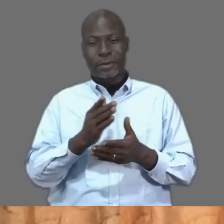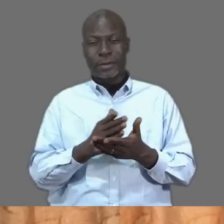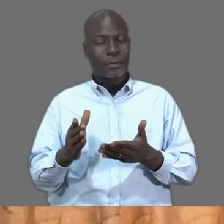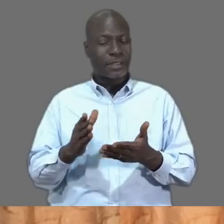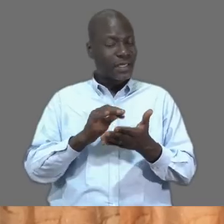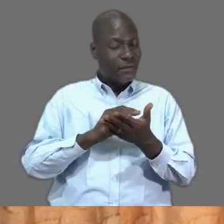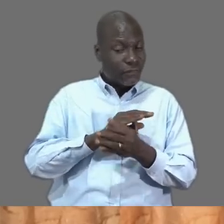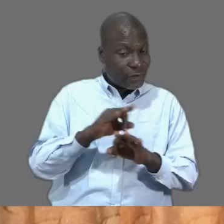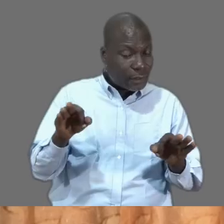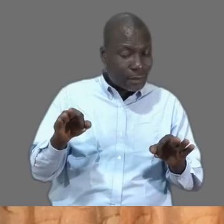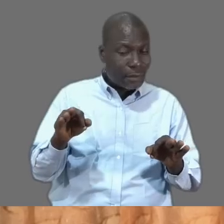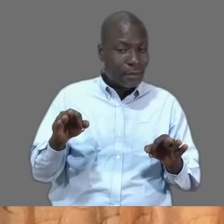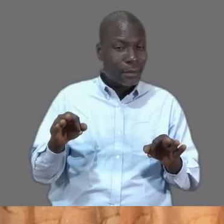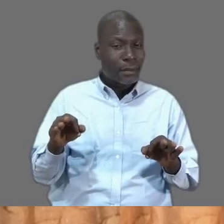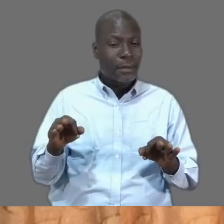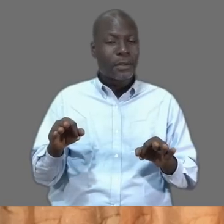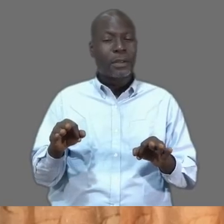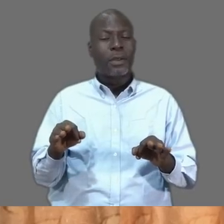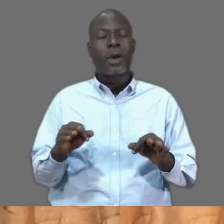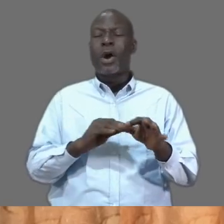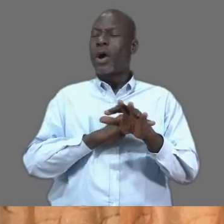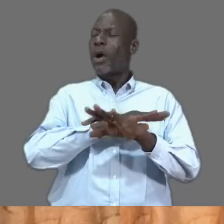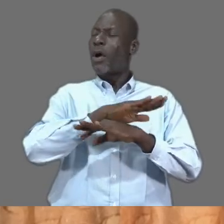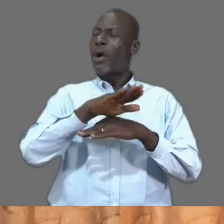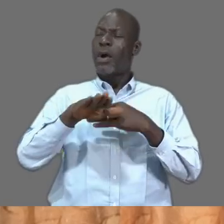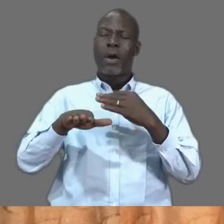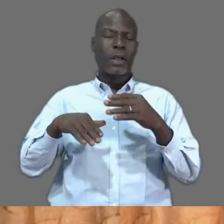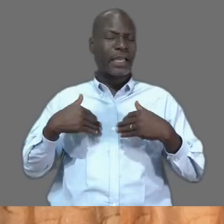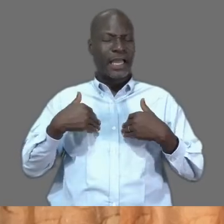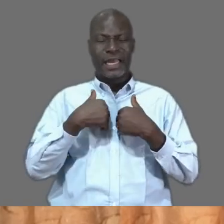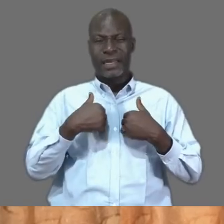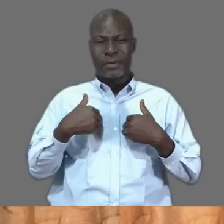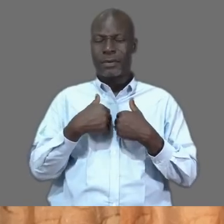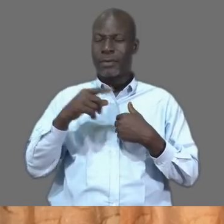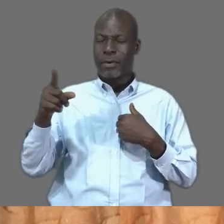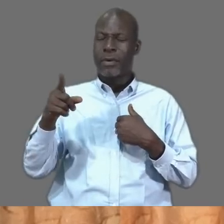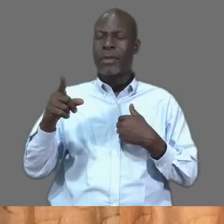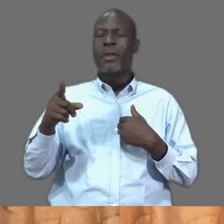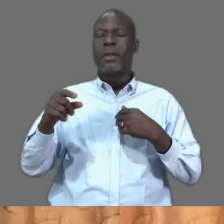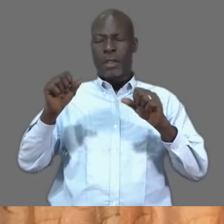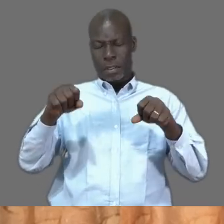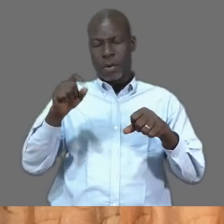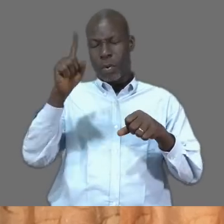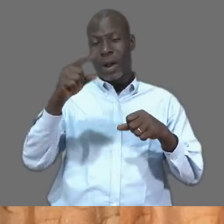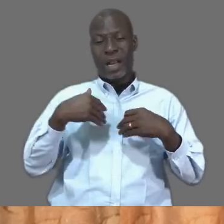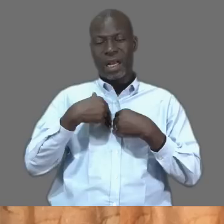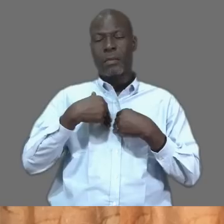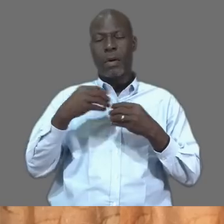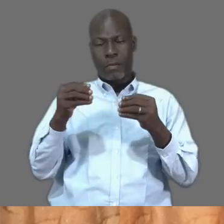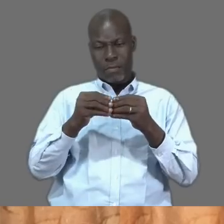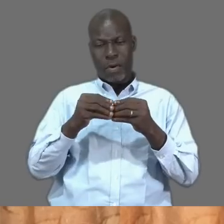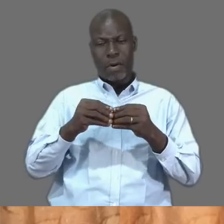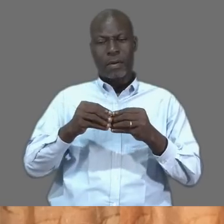fa ne ho die muaduma nyina ekọ adidi a ye wo okra brief wa ne yonko aboa